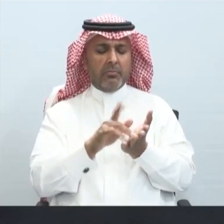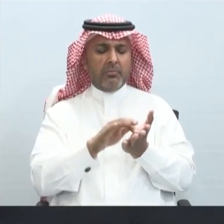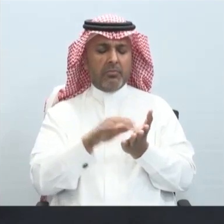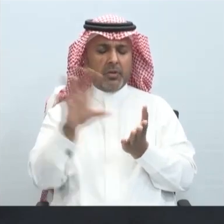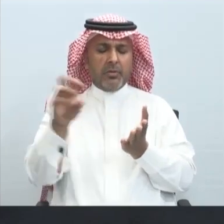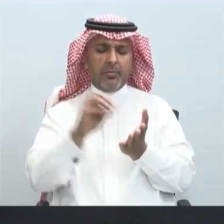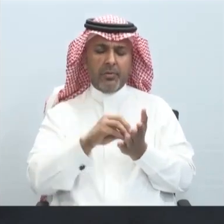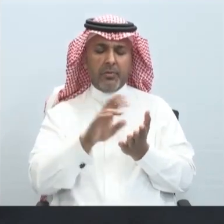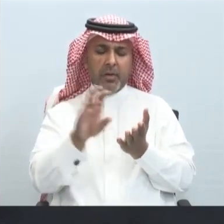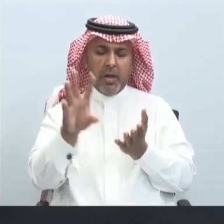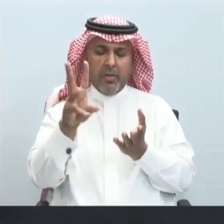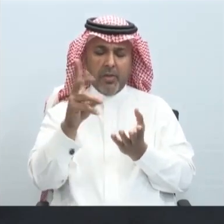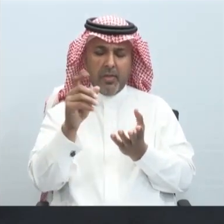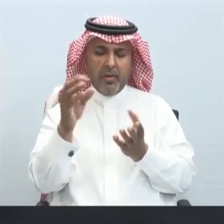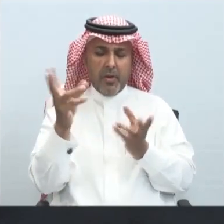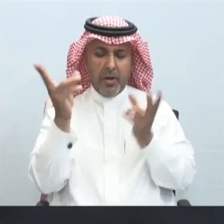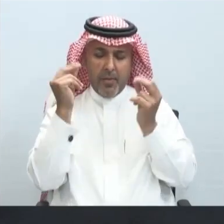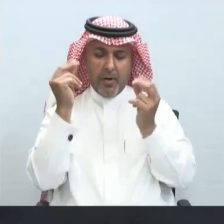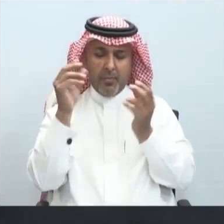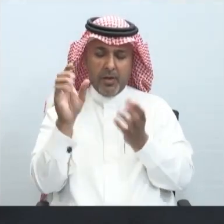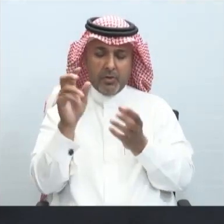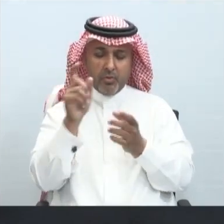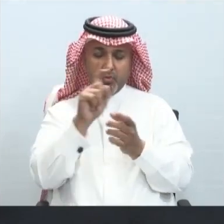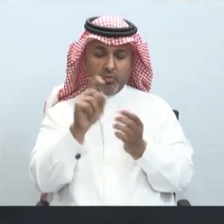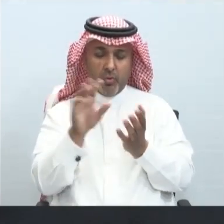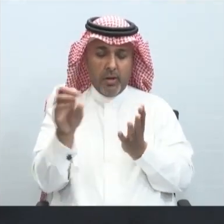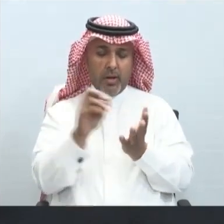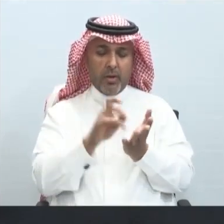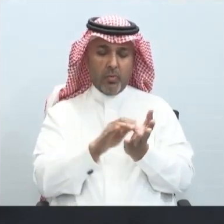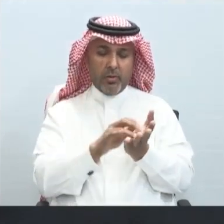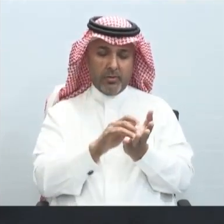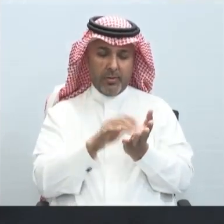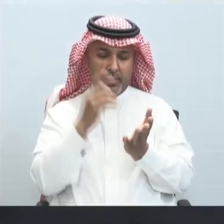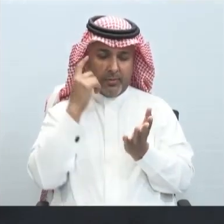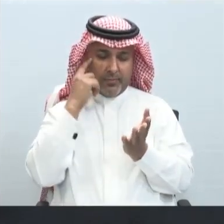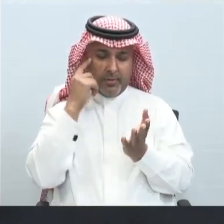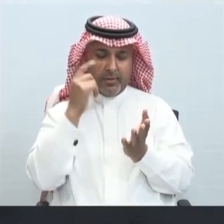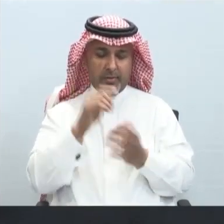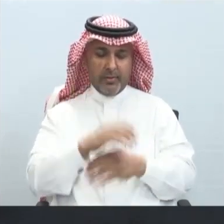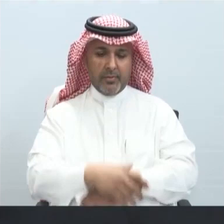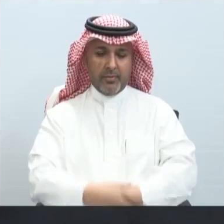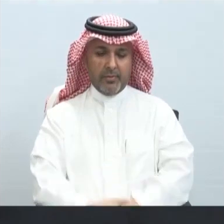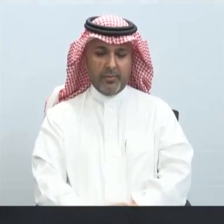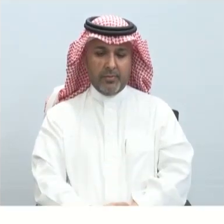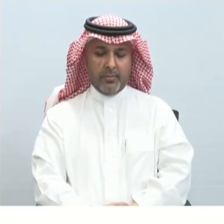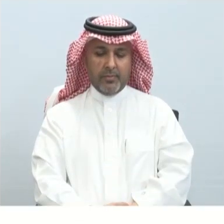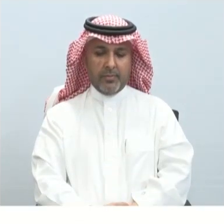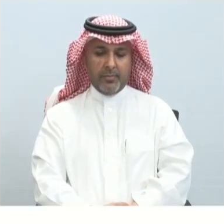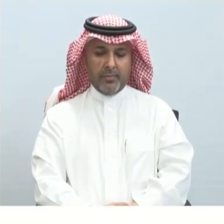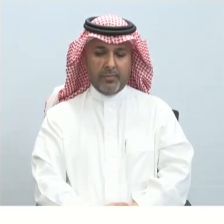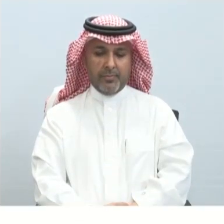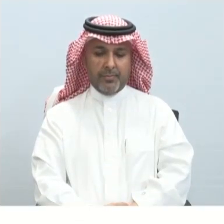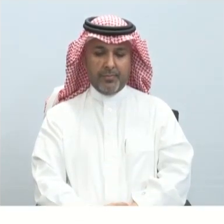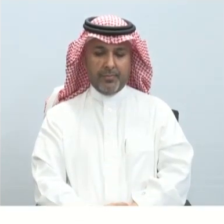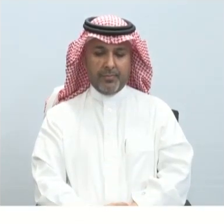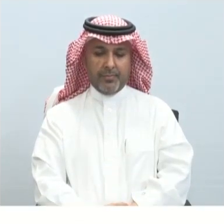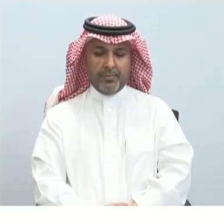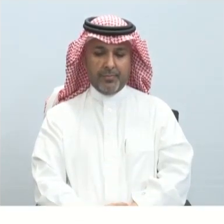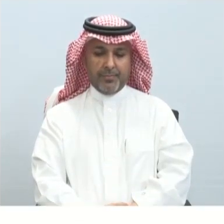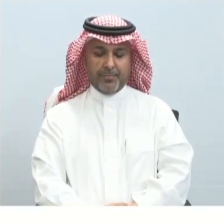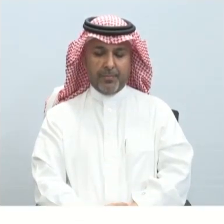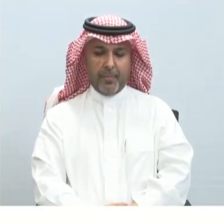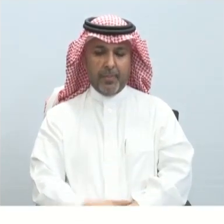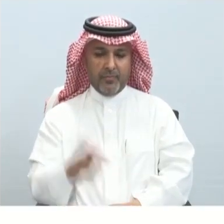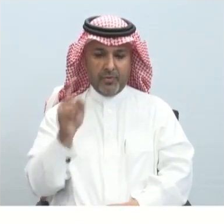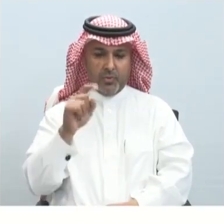لا لازم تحسب كل مساله بحالها وتطلع الناتج ما قلنا عند مساله واحده خلونا نشوفها مع بعض ايضا